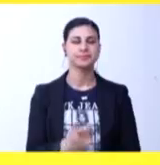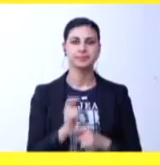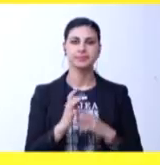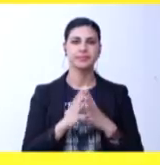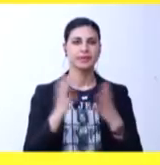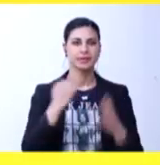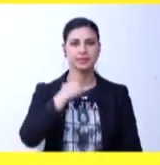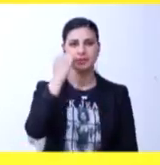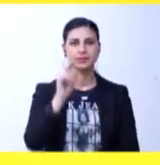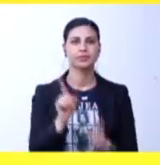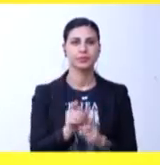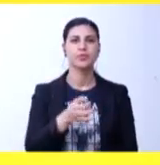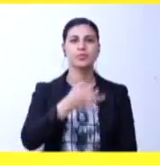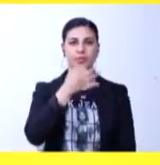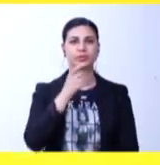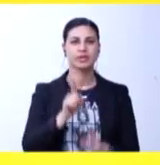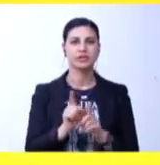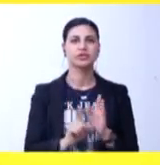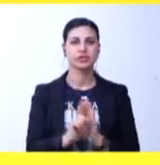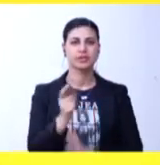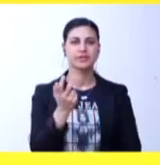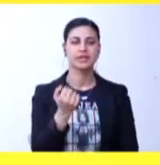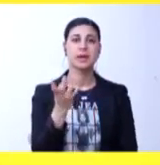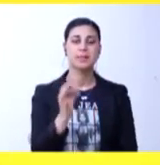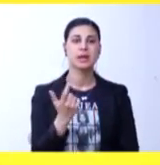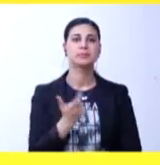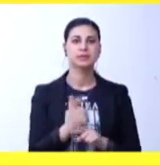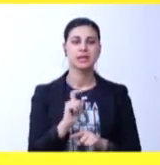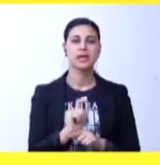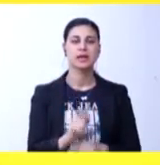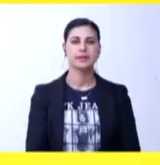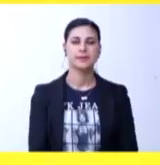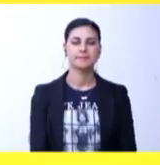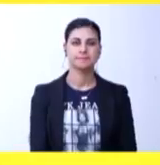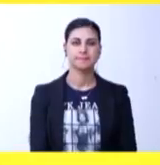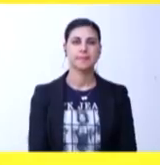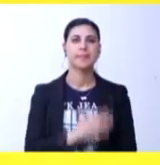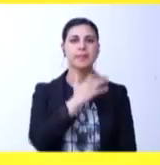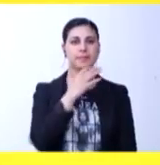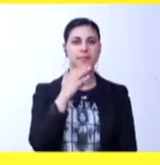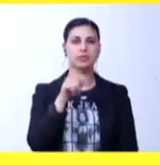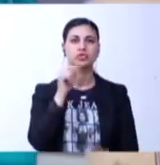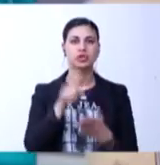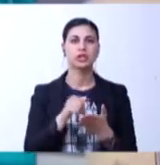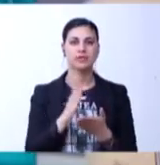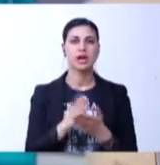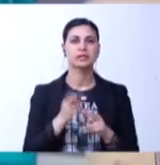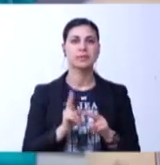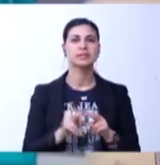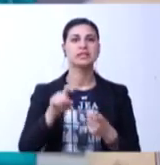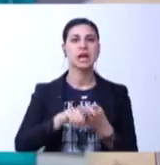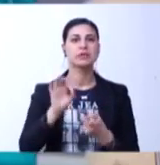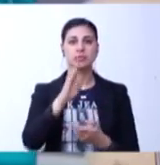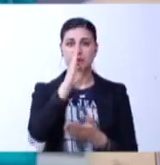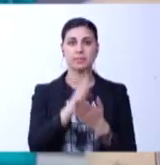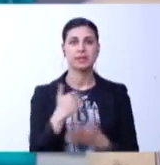ძალიან მოგვეწონა ხო ასეთი შესავალი. თუმცა ძალიან ბევრი კითხვა არსებობს ამასთან დაკავშირებით და მე